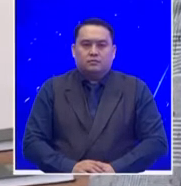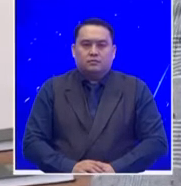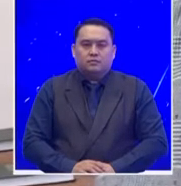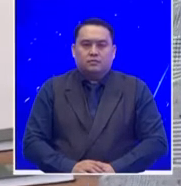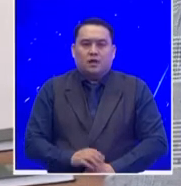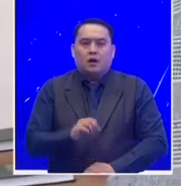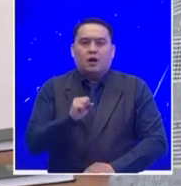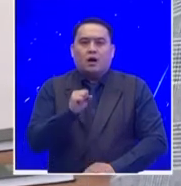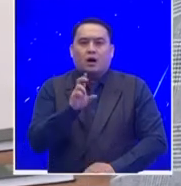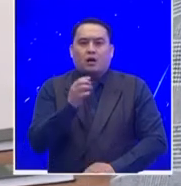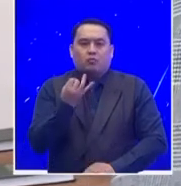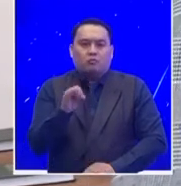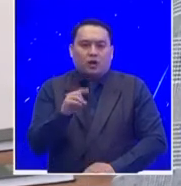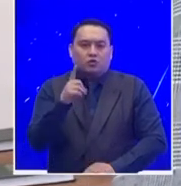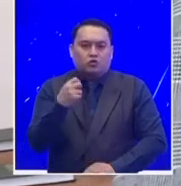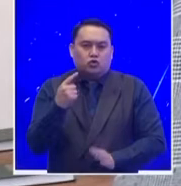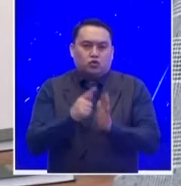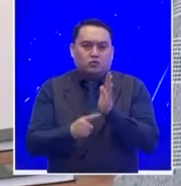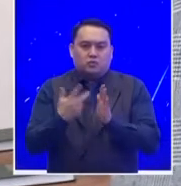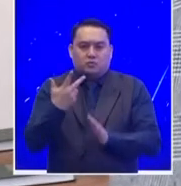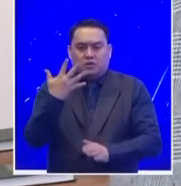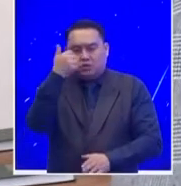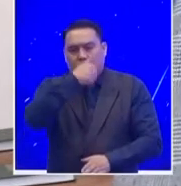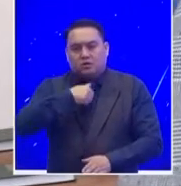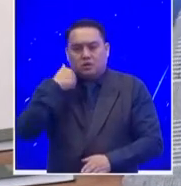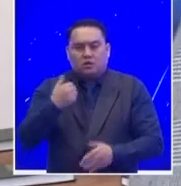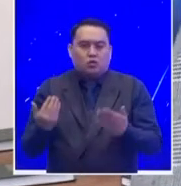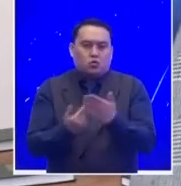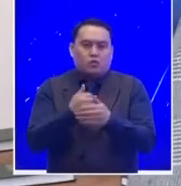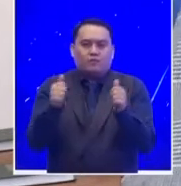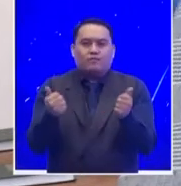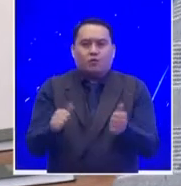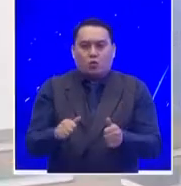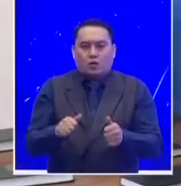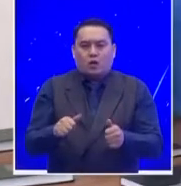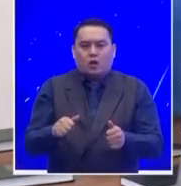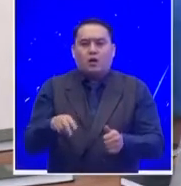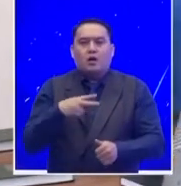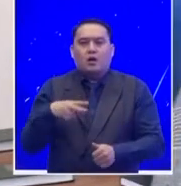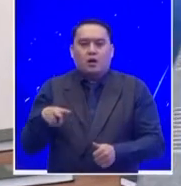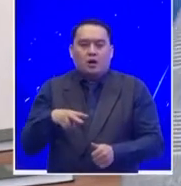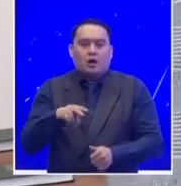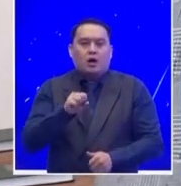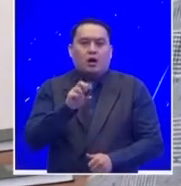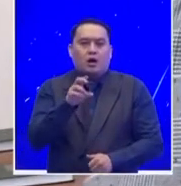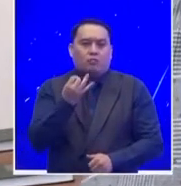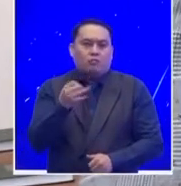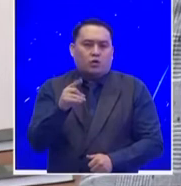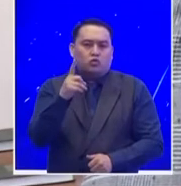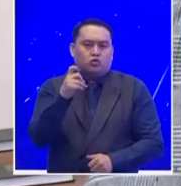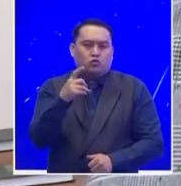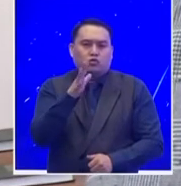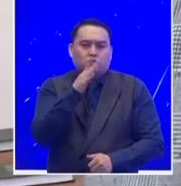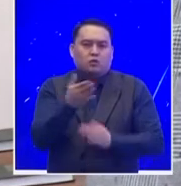175 жылдығына арналған шаралардың барлығы жаңа форматта өтіп атыр. Бүгінгі шара ол әдеби сазды кеш. Абай Құнанбаевтың осыдан 100 жыл